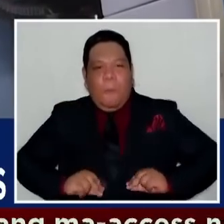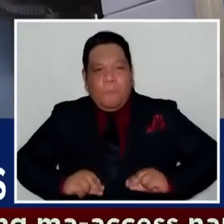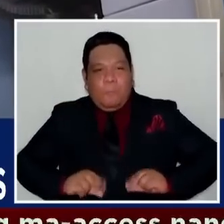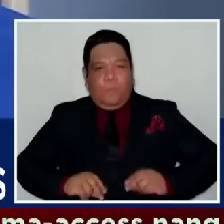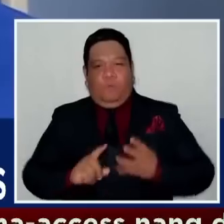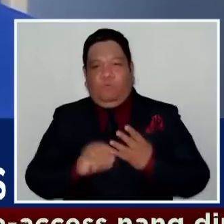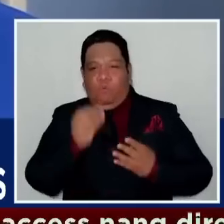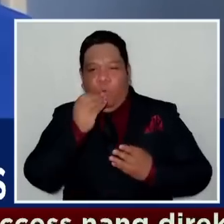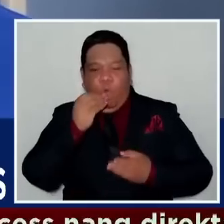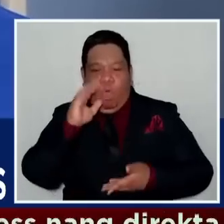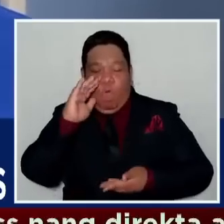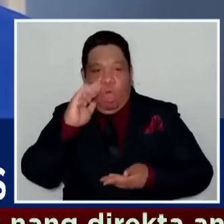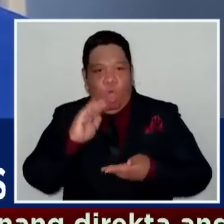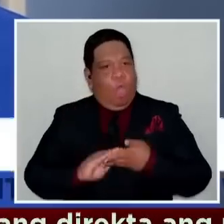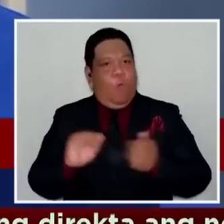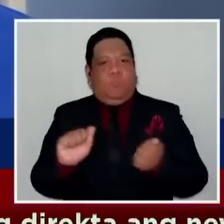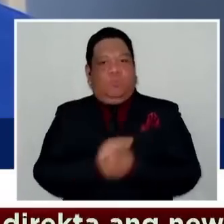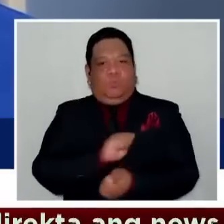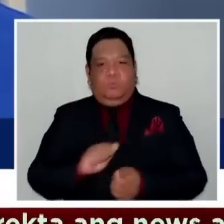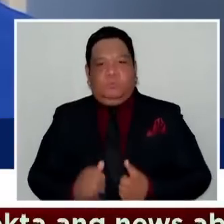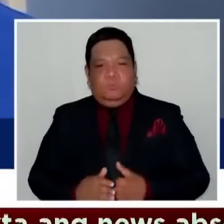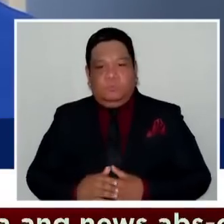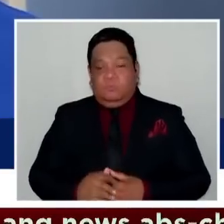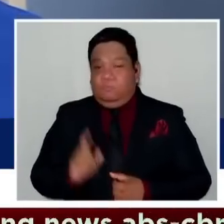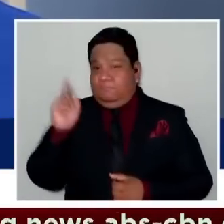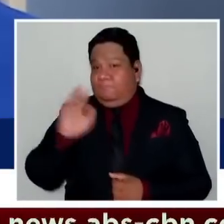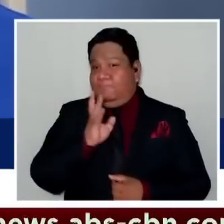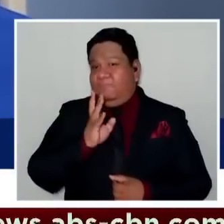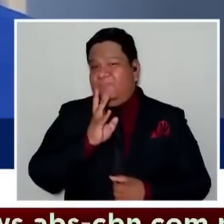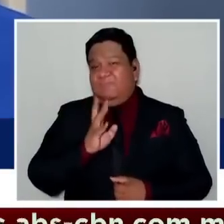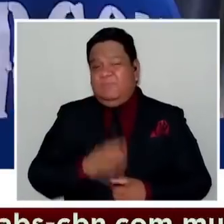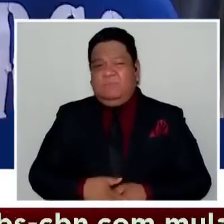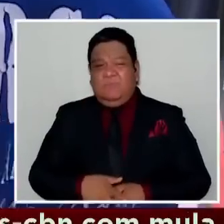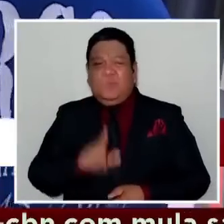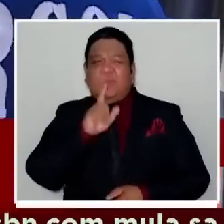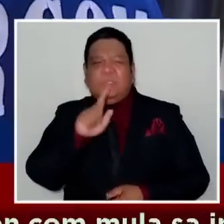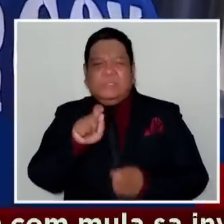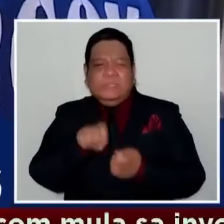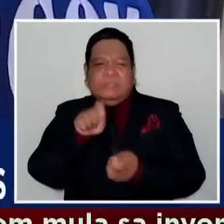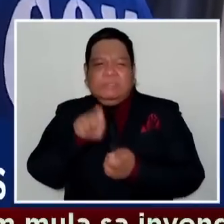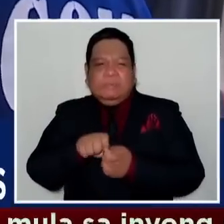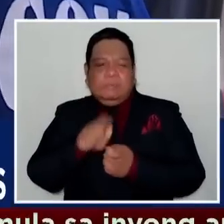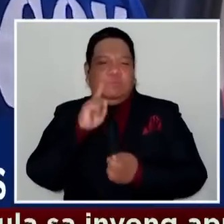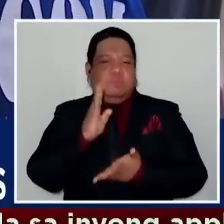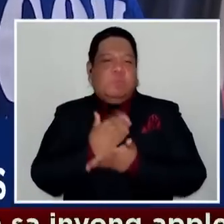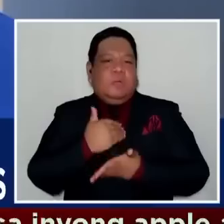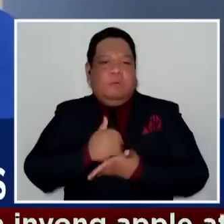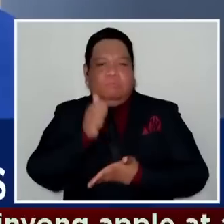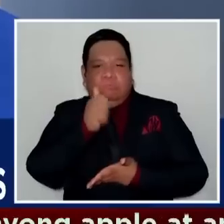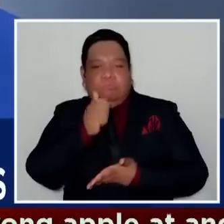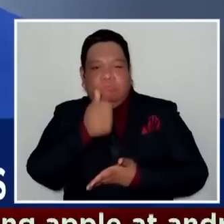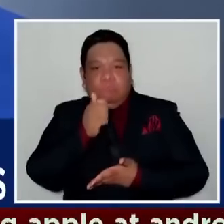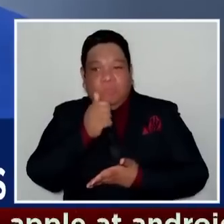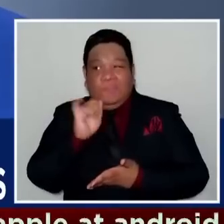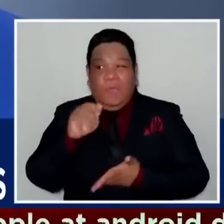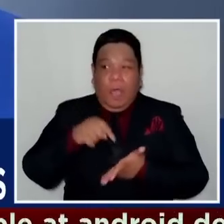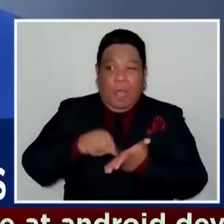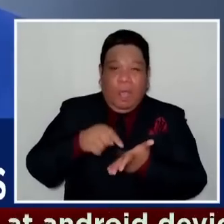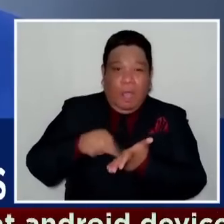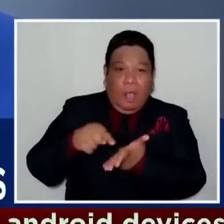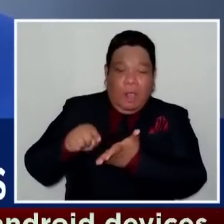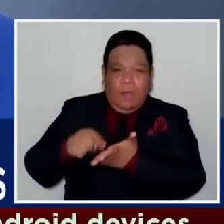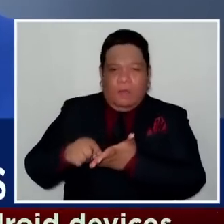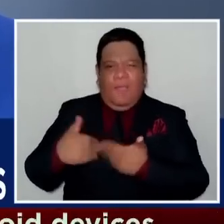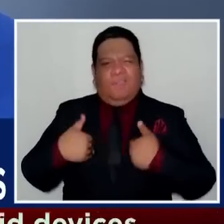bahay. Saktong pang ano lang po talaga, pang budget sa araw-araw, ma'am. Pagka may mga bayarin po, may motor po kasi